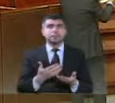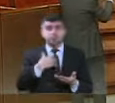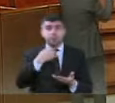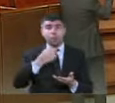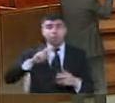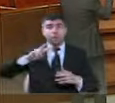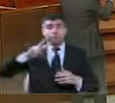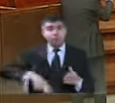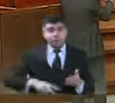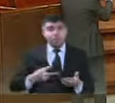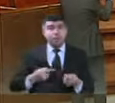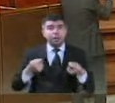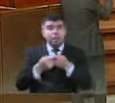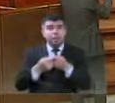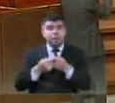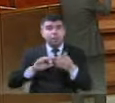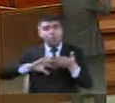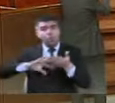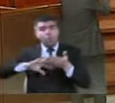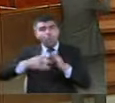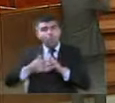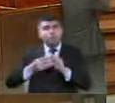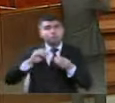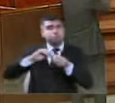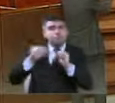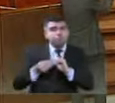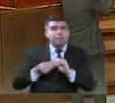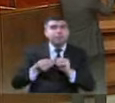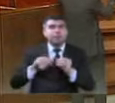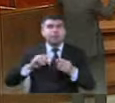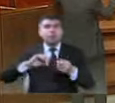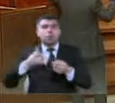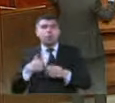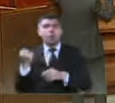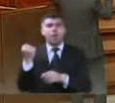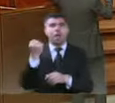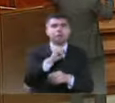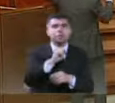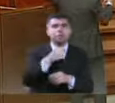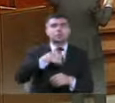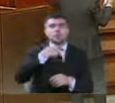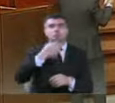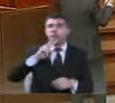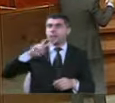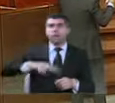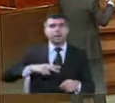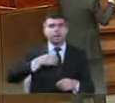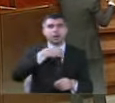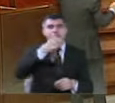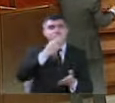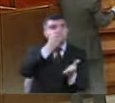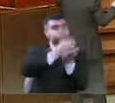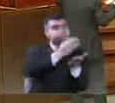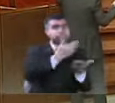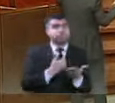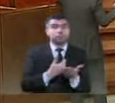اللي تدوي عليهم ولا الامكانيات اللي عندنا تنحاولوا نديروا ذاك الشيء اللي تقدينا عليه هو هذا الشيء. غنقول لك بكل صراحه المجهودات